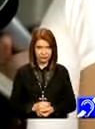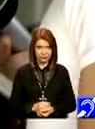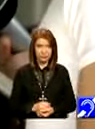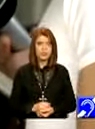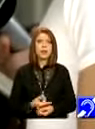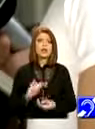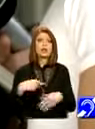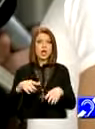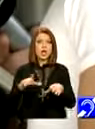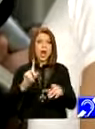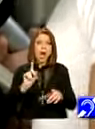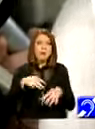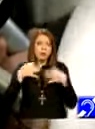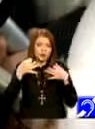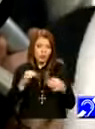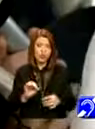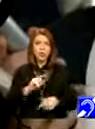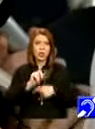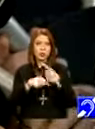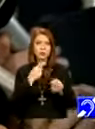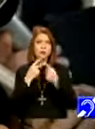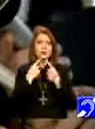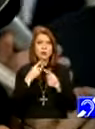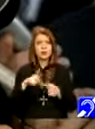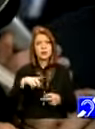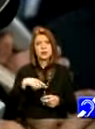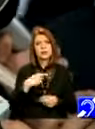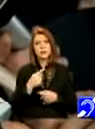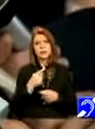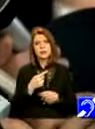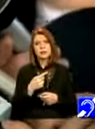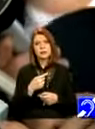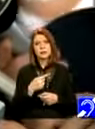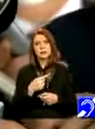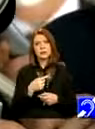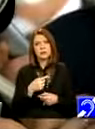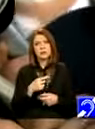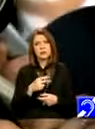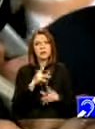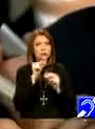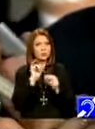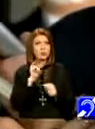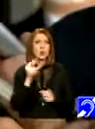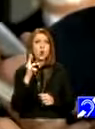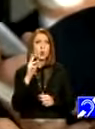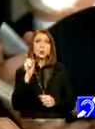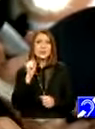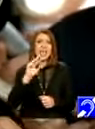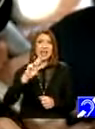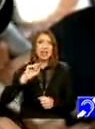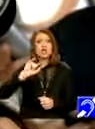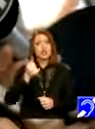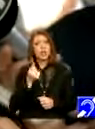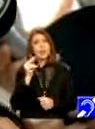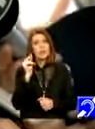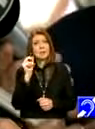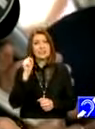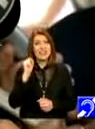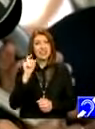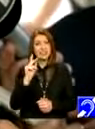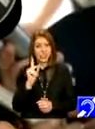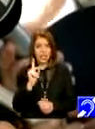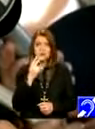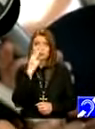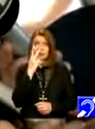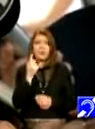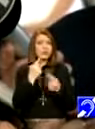Mandatul pe care l-am avut eu și echipa de negociere este acela de a, de a discuta atât cu USR cât și cu PSD, luăm concluzii de amândouă și